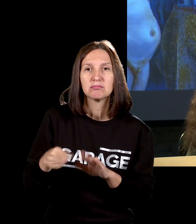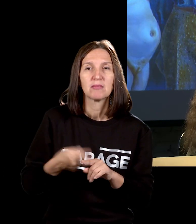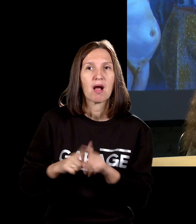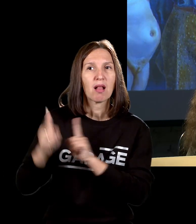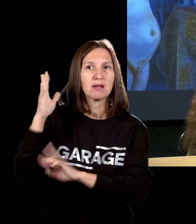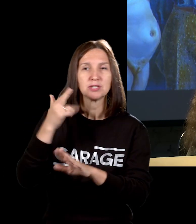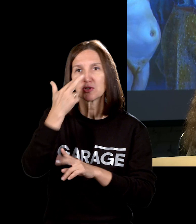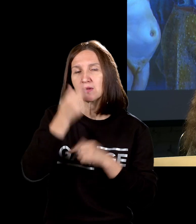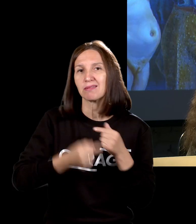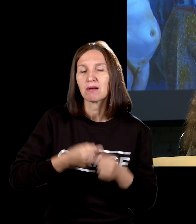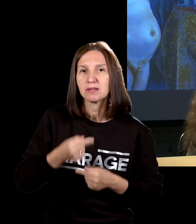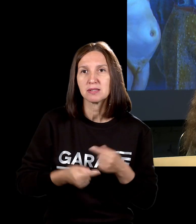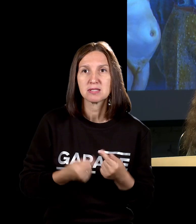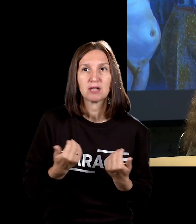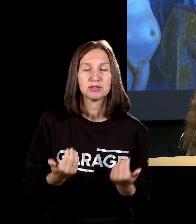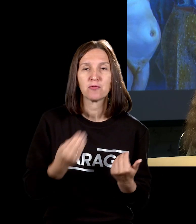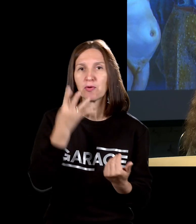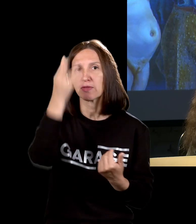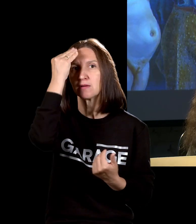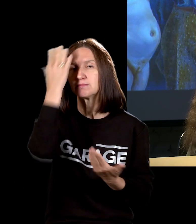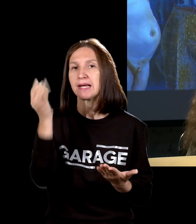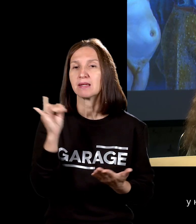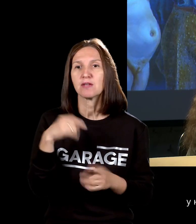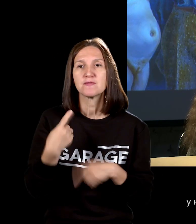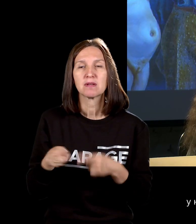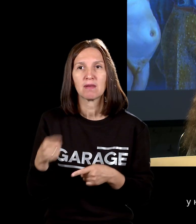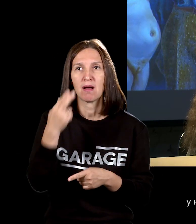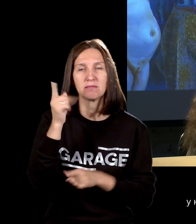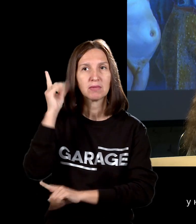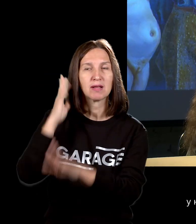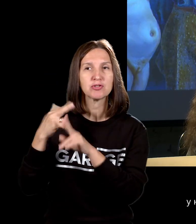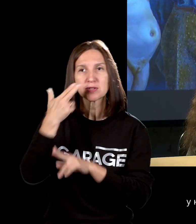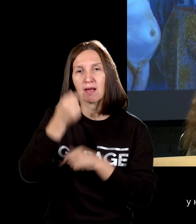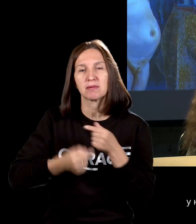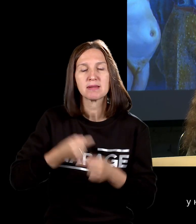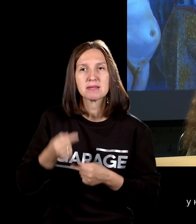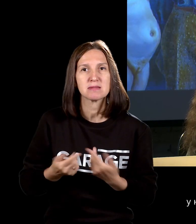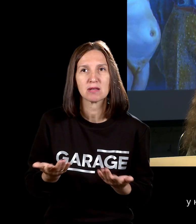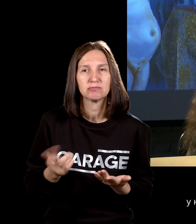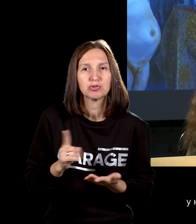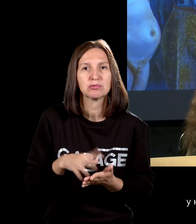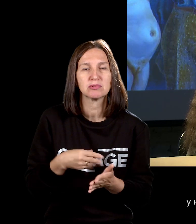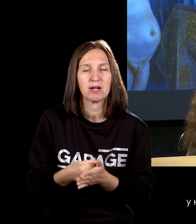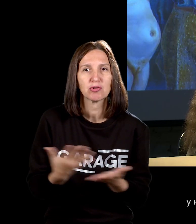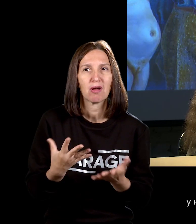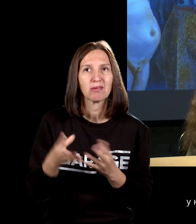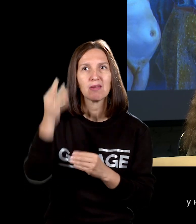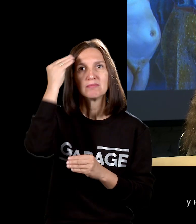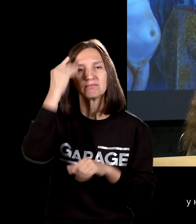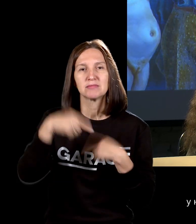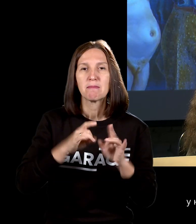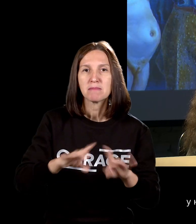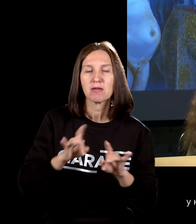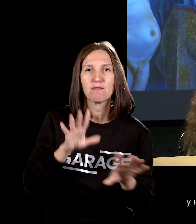классическая традиция является сегодня и чем она была всегда. Какие мифы, какие предрассудки восприятия у